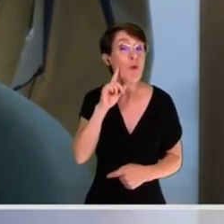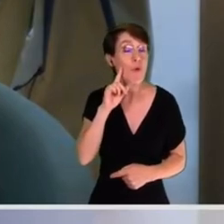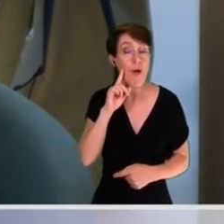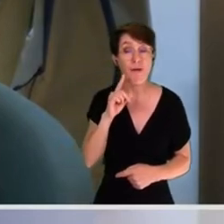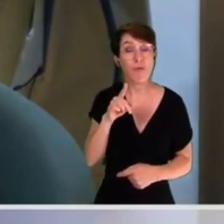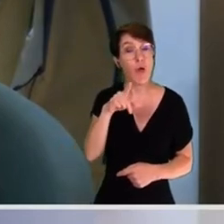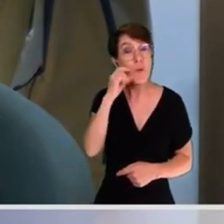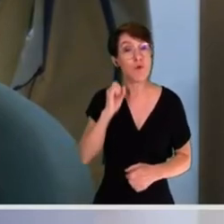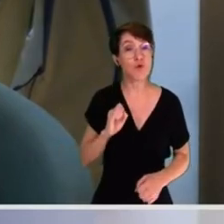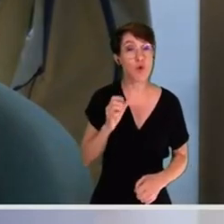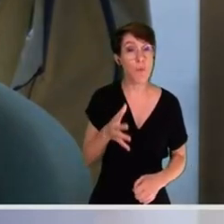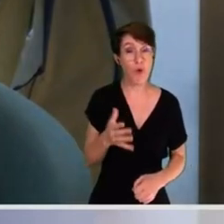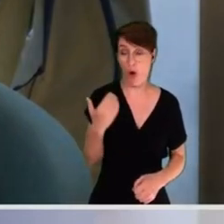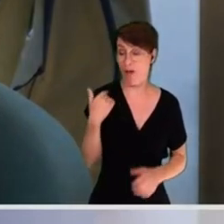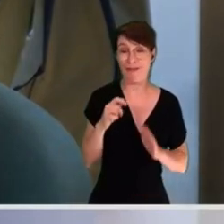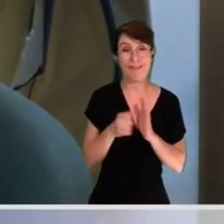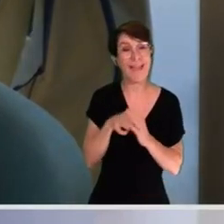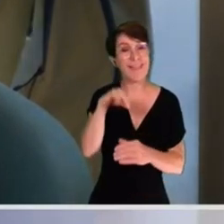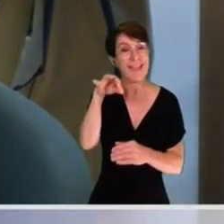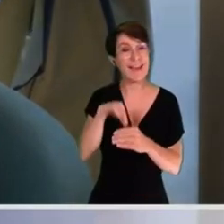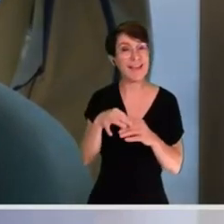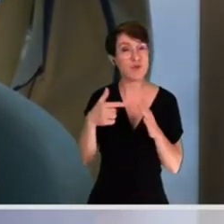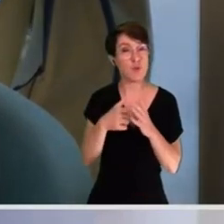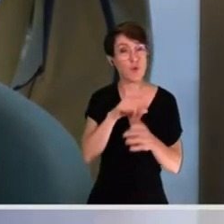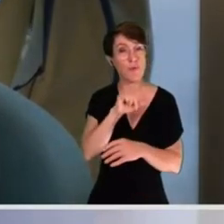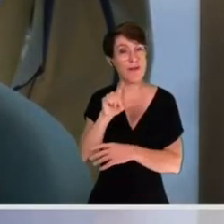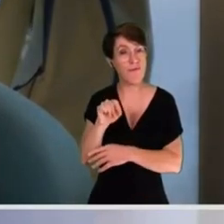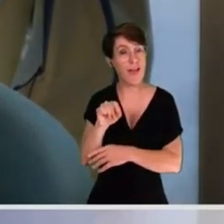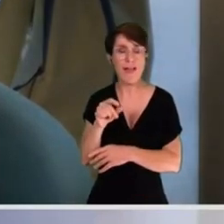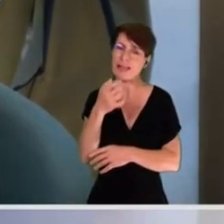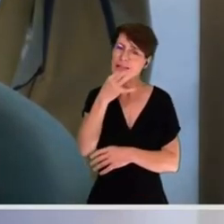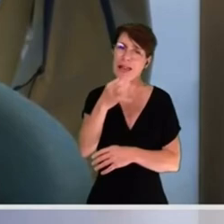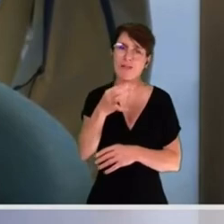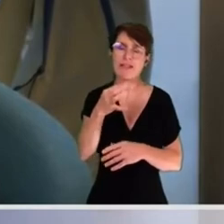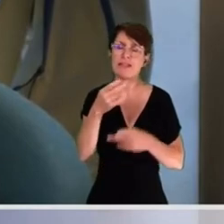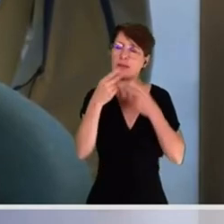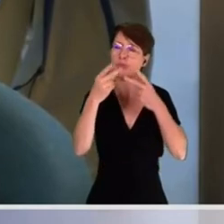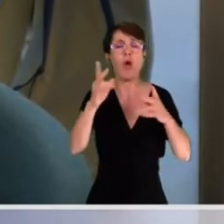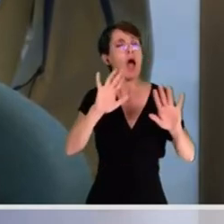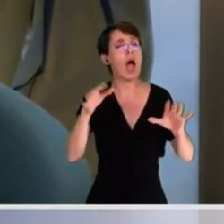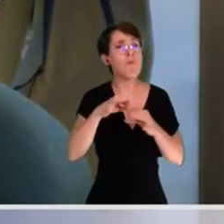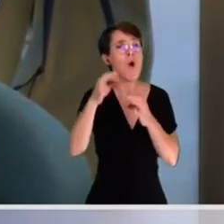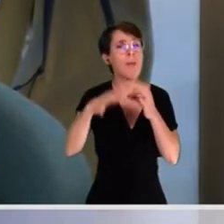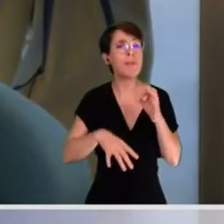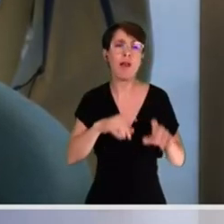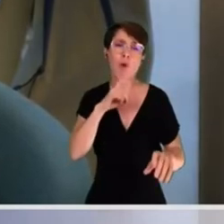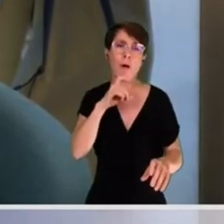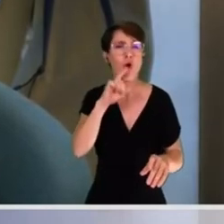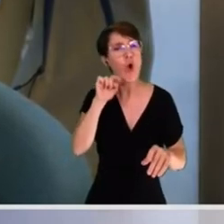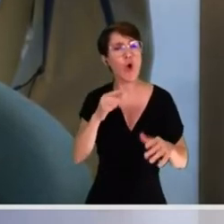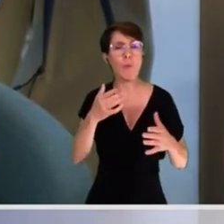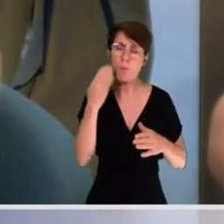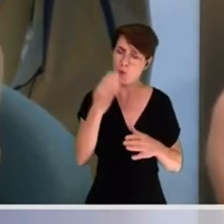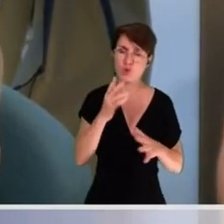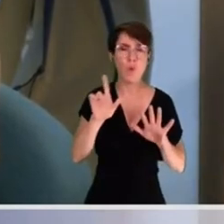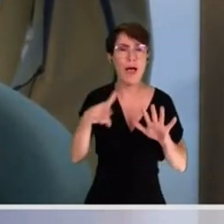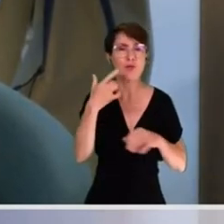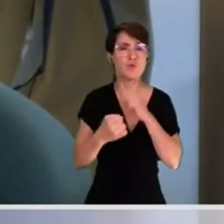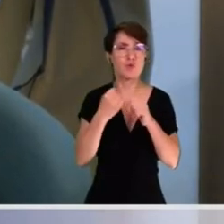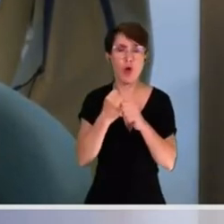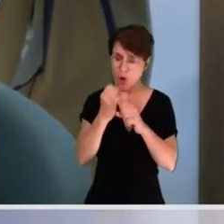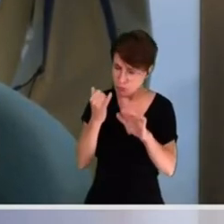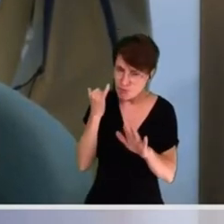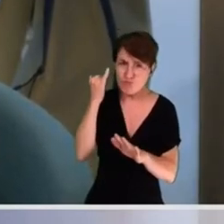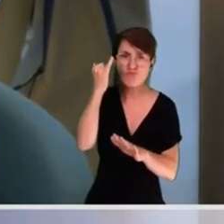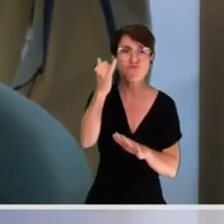élections de 2020 qu'il ne répondait pas du bilan, qu'il lui fallait 12 ans, et 12 ans après, il explique qu'il s'en va